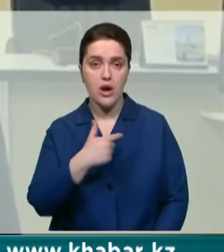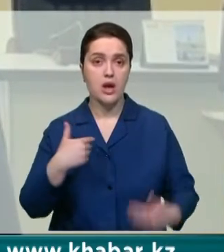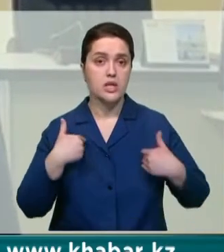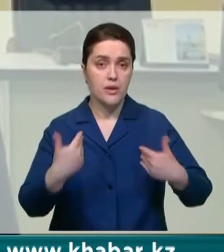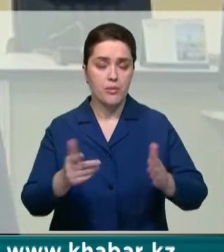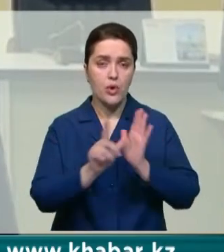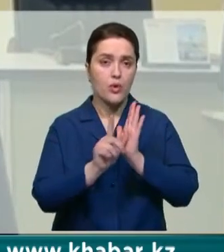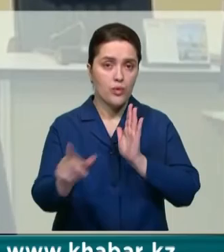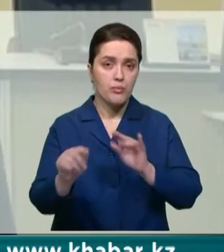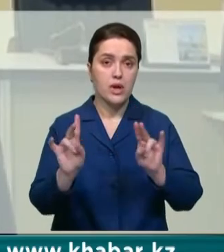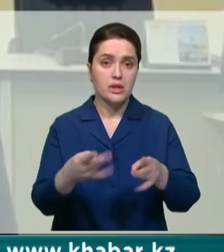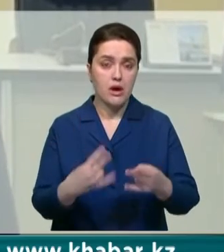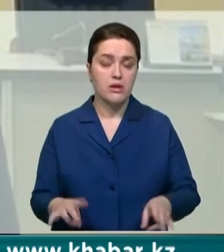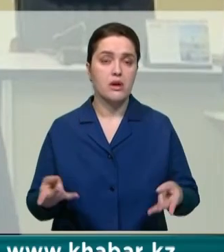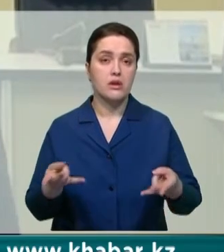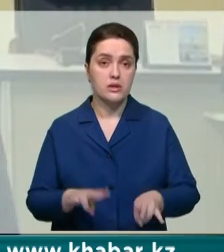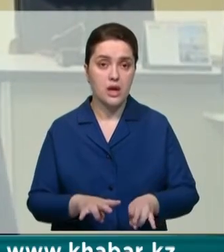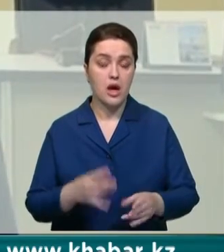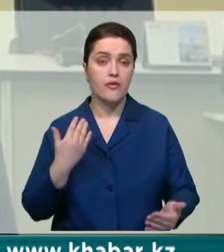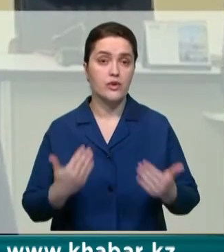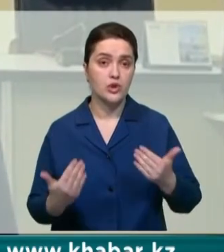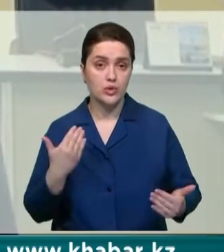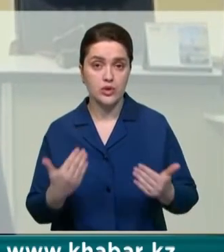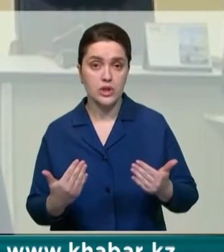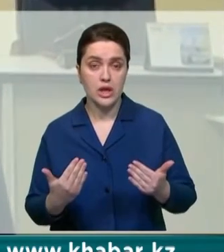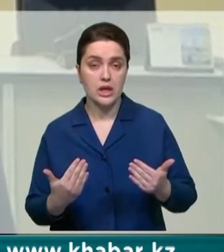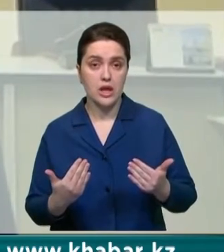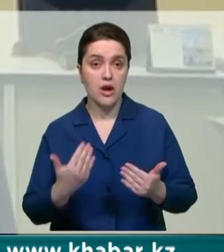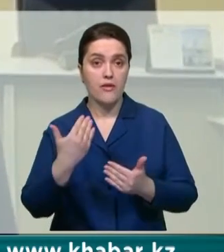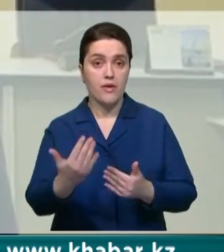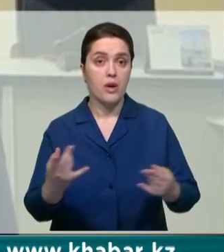выезжать за пределы населенных пунктов. В случае, если вам